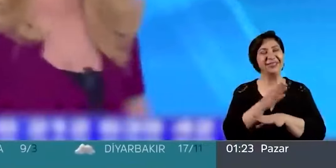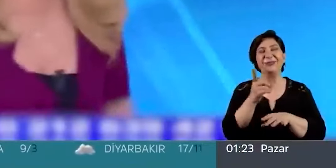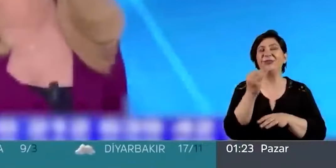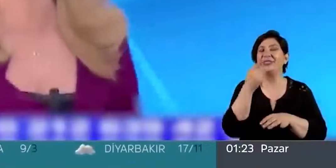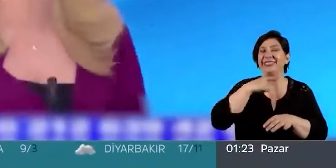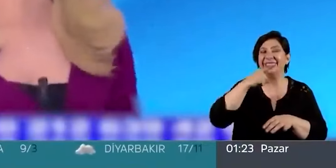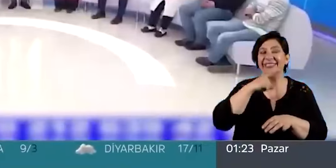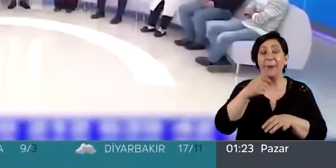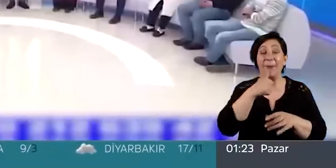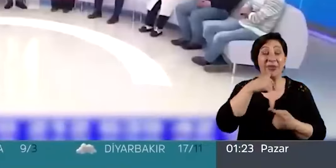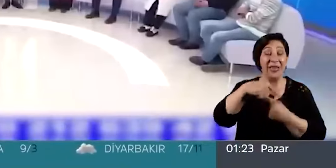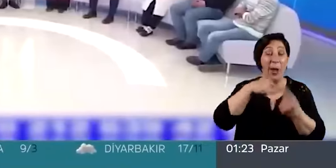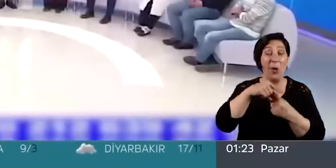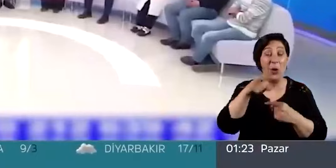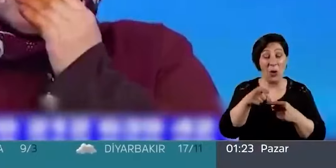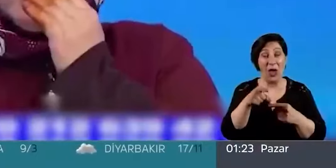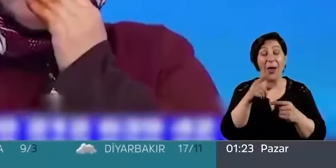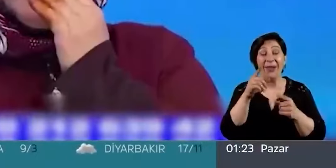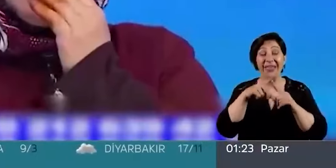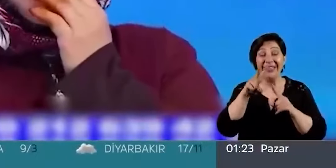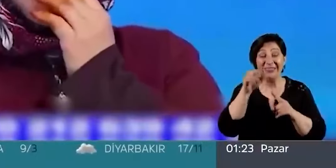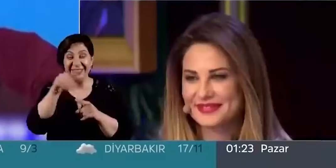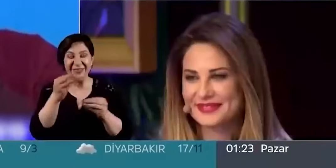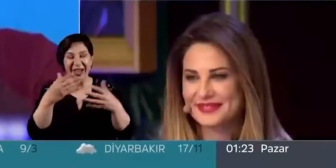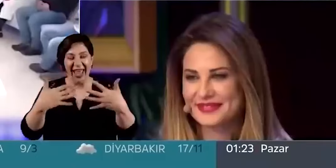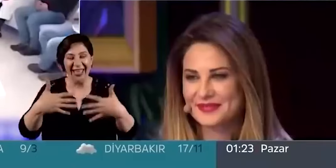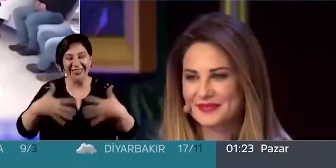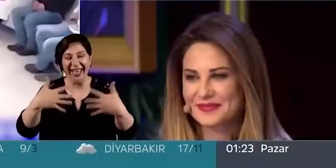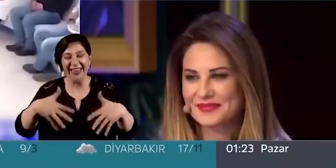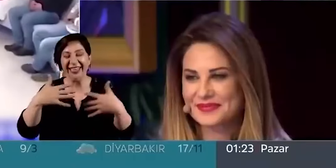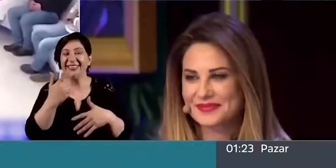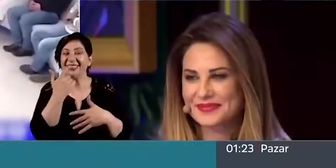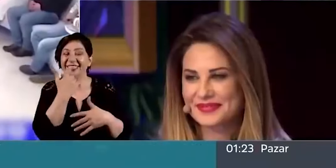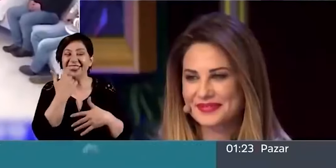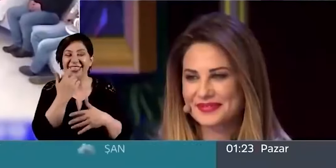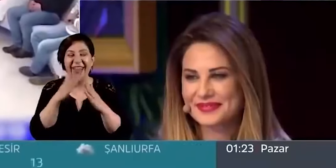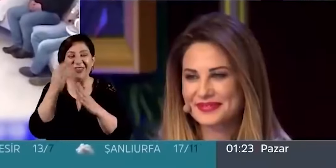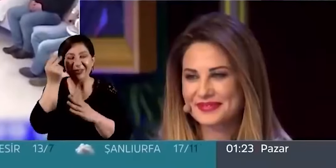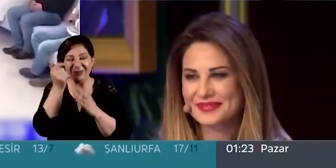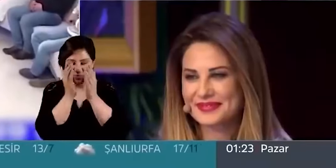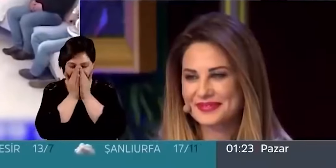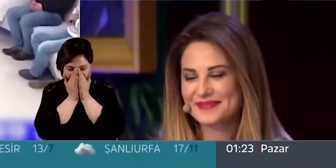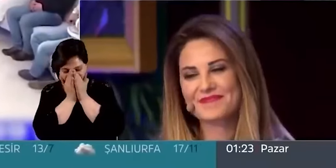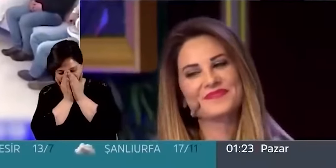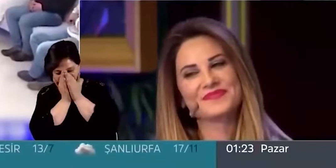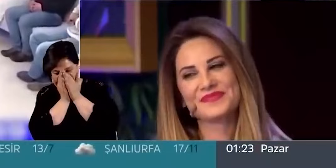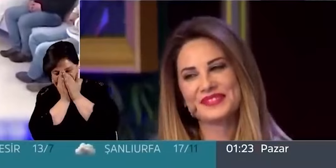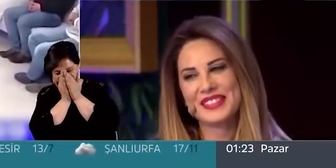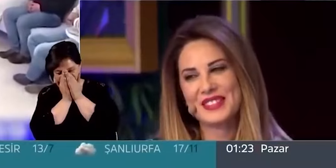Bence Sevim babasını aramaya gelmiş. Fakat televizyona çıkacak diye o kadar heyecanlanmış ki dişlerini evde unutmuş.